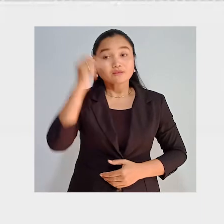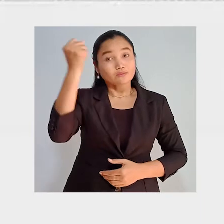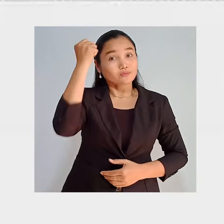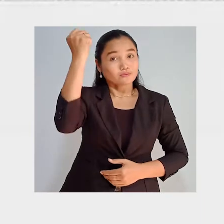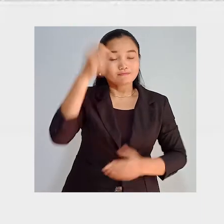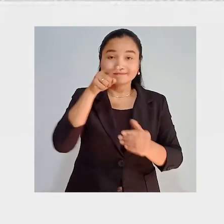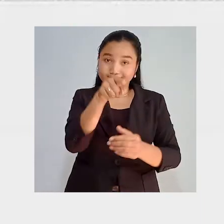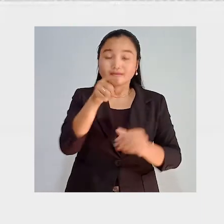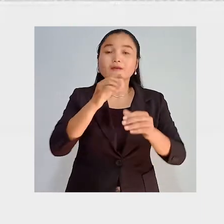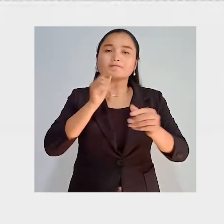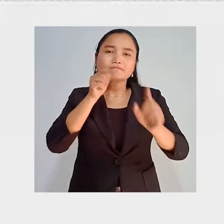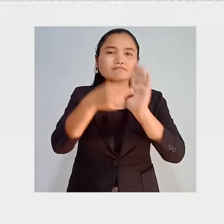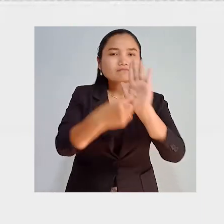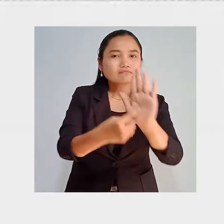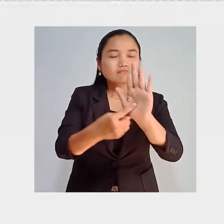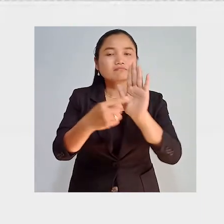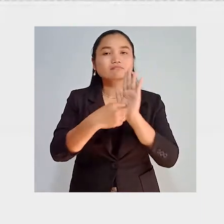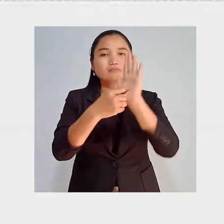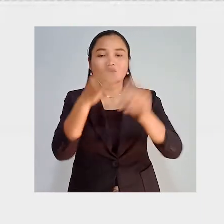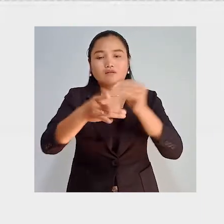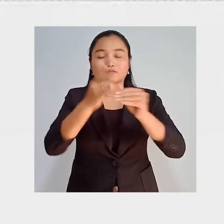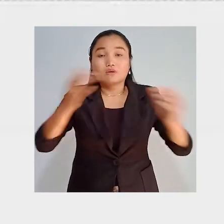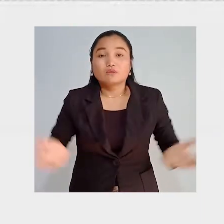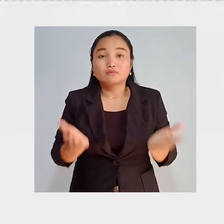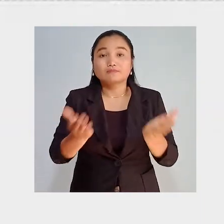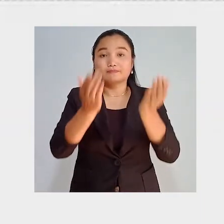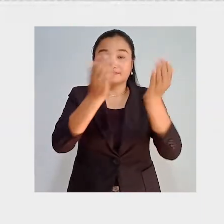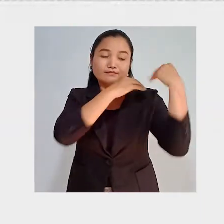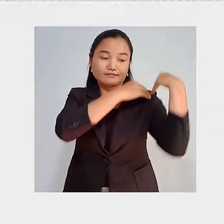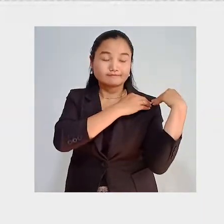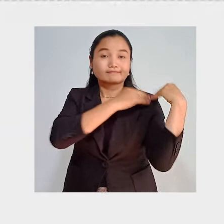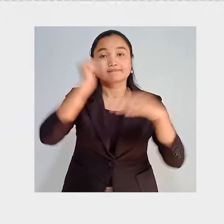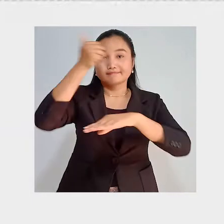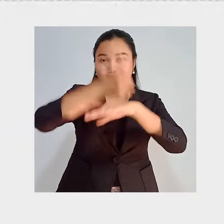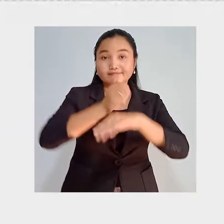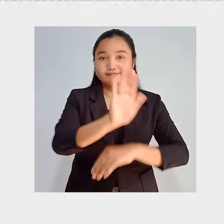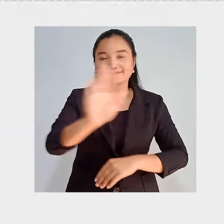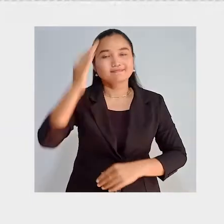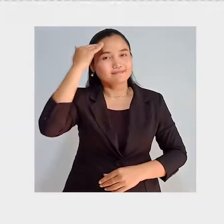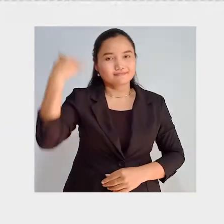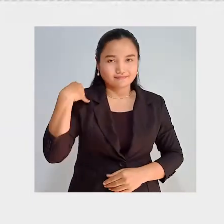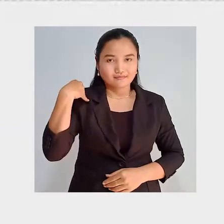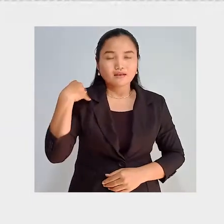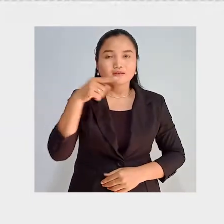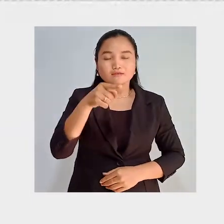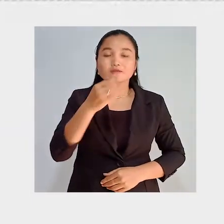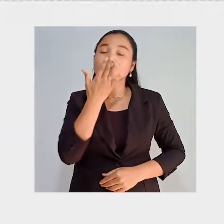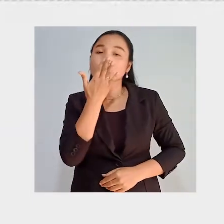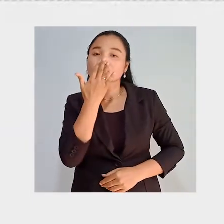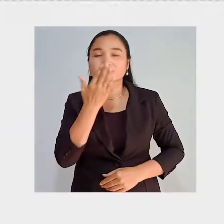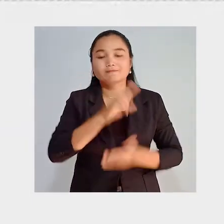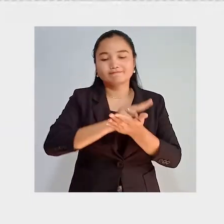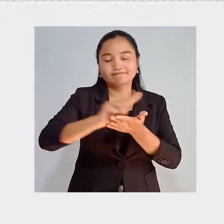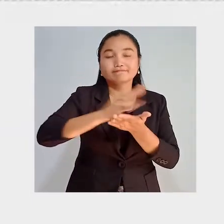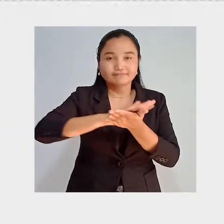នាការនេះមានគោលបំណងរំលឹកពីសារៈសំខាន់នៃការលើកកម្ពស់ទូរនីតិនិងភាពជាអ្នកដឹកនាំរបស់ស្ត្រីនៅក្នុងវិស័យទឹក